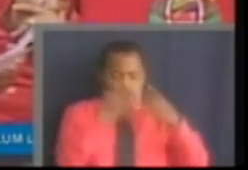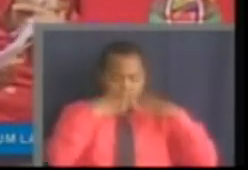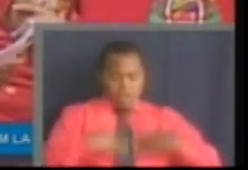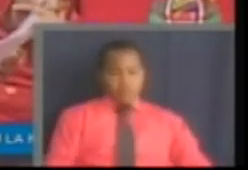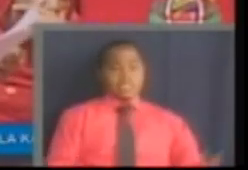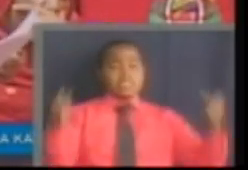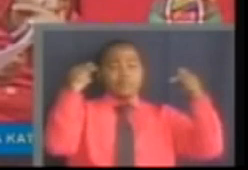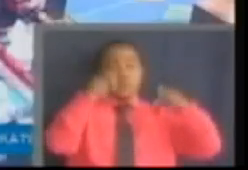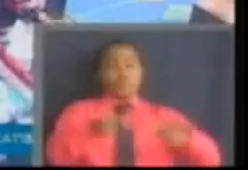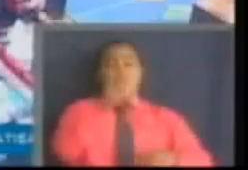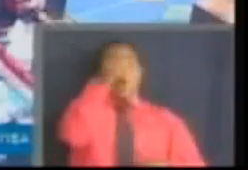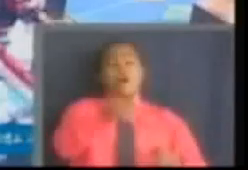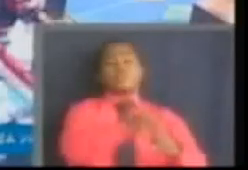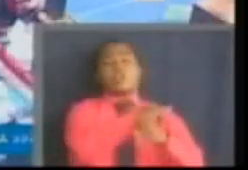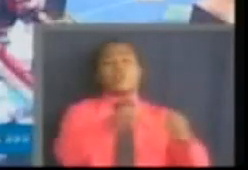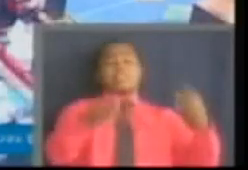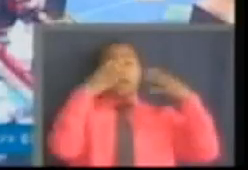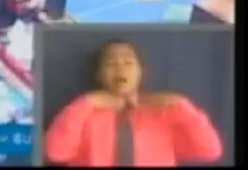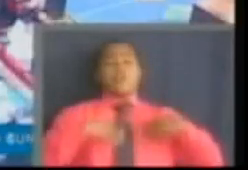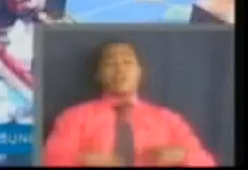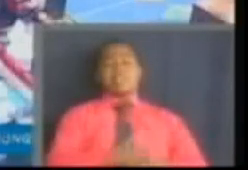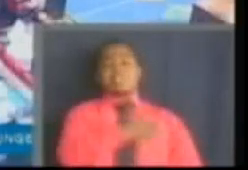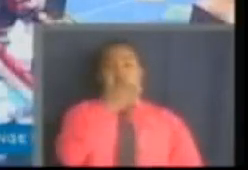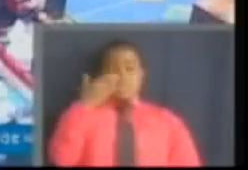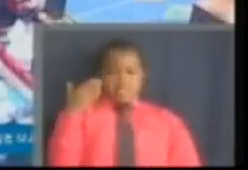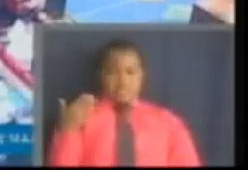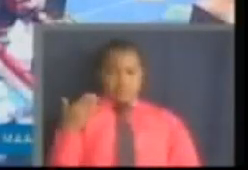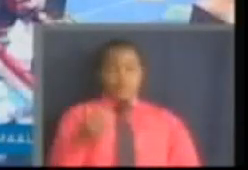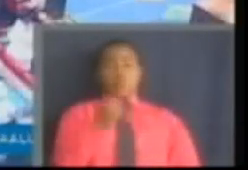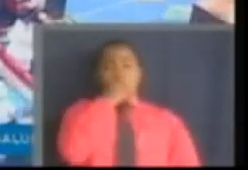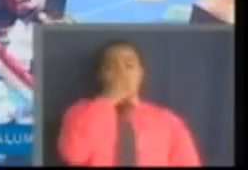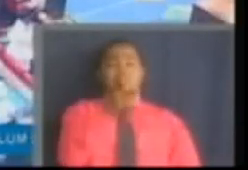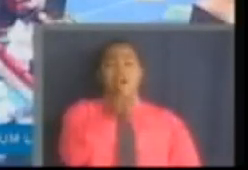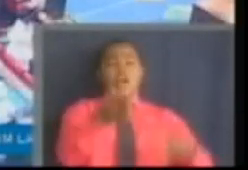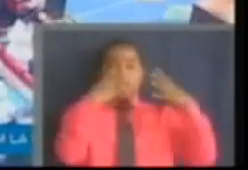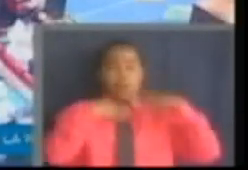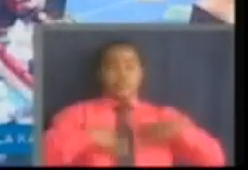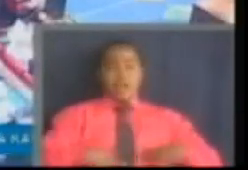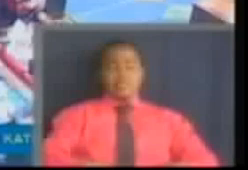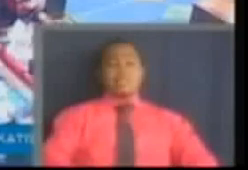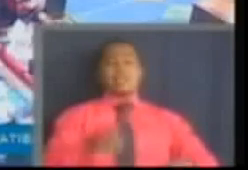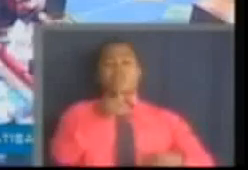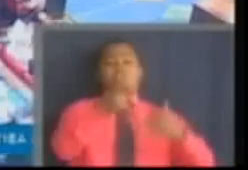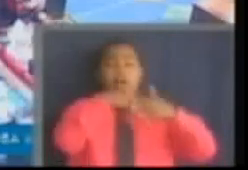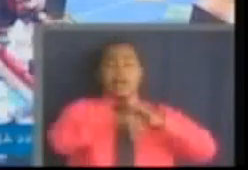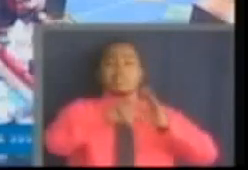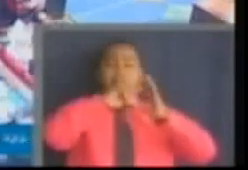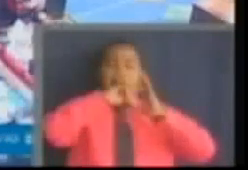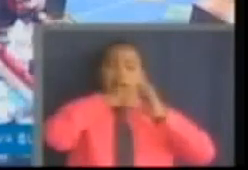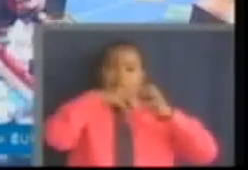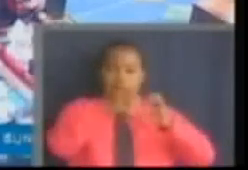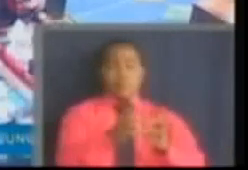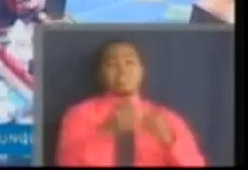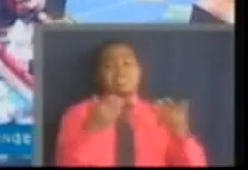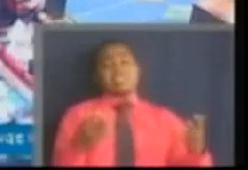na waliokataa mavazi mengine yasivaliwe ndani ya ukumbi huu walisema mavazi yao yakavaliwe ndani ya kamati. Sasa iweje leo tunahangaika